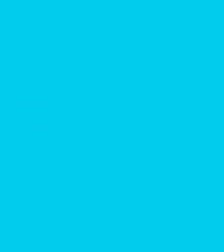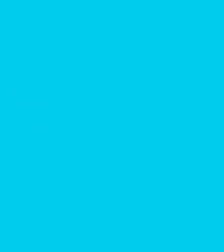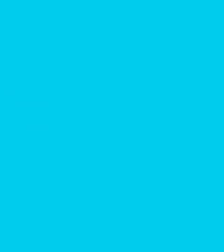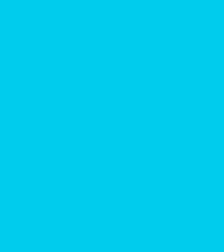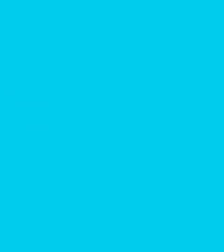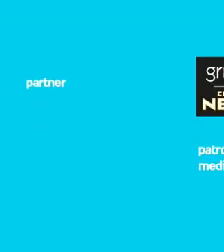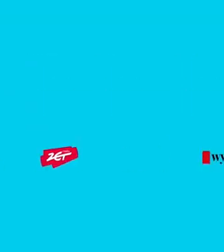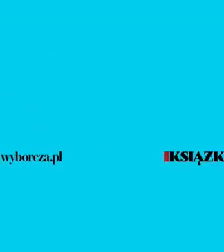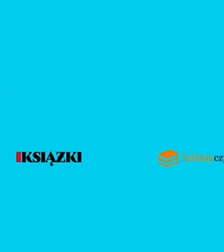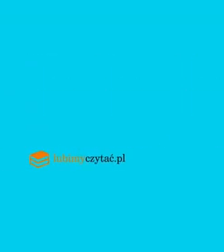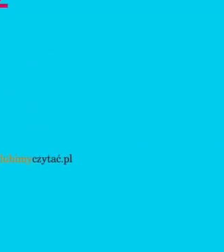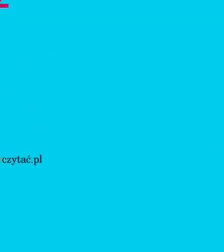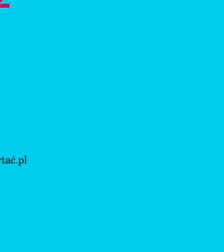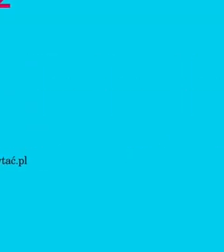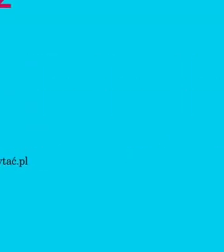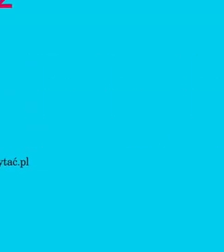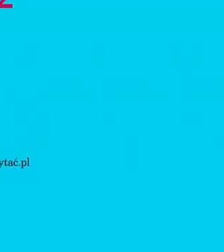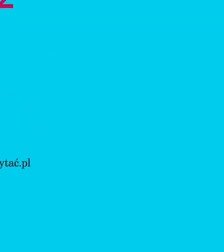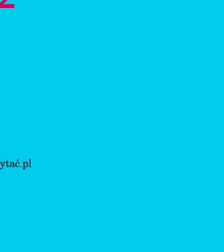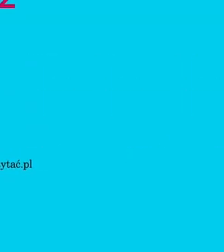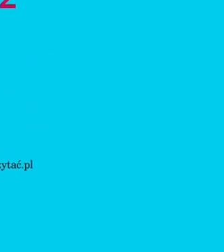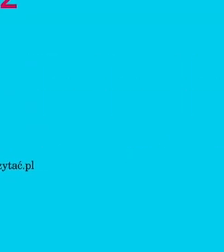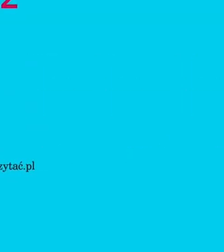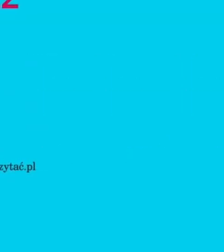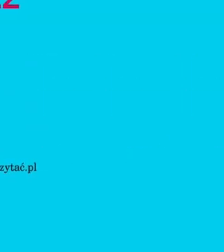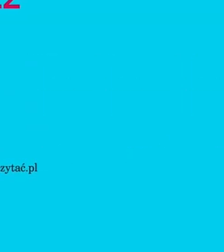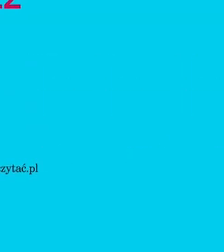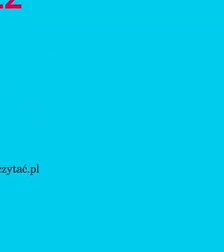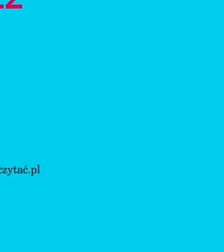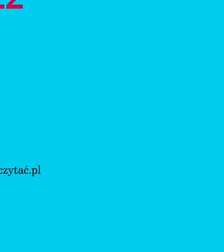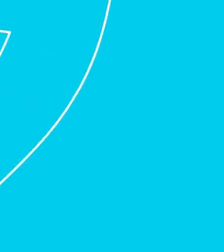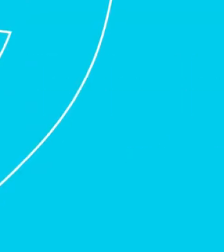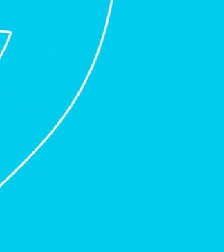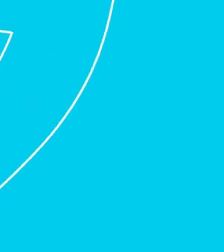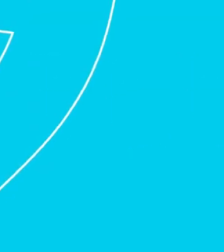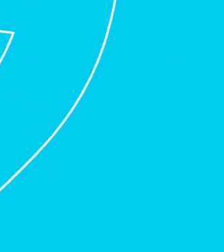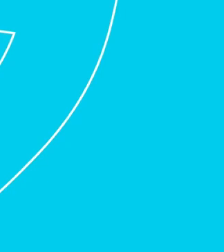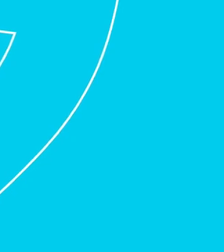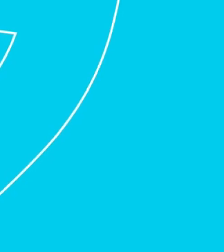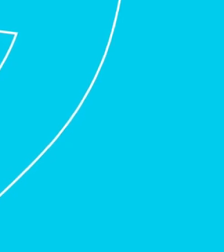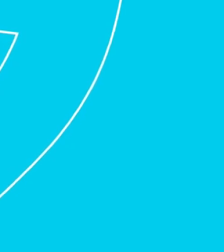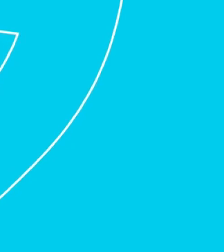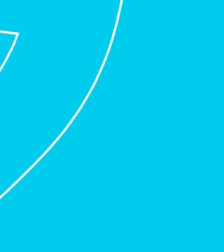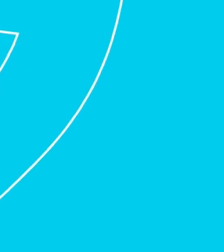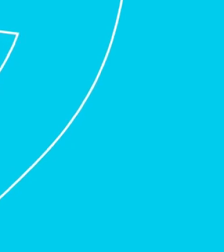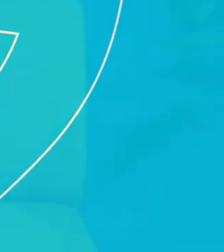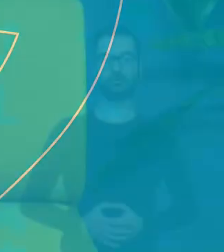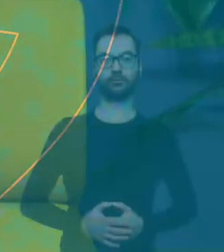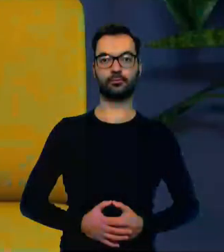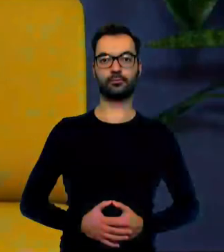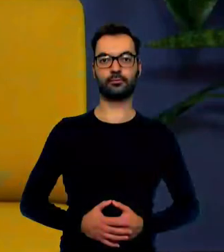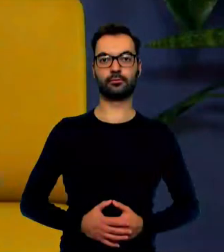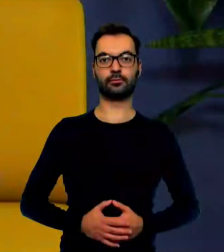na empik.com i sprawdź inne targowe atrakcje. Wszystko w temacie książek, które mówią za Ciebie. Empik.